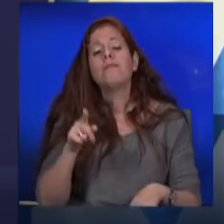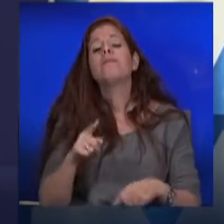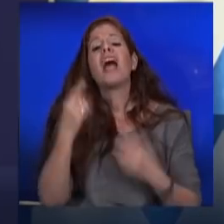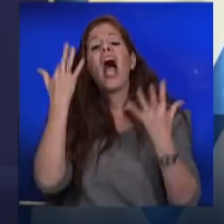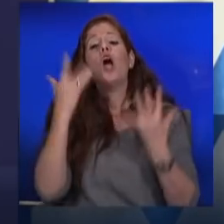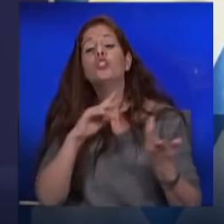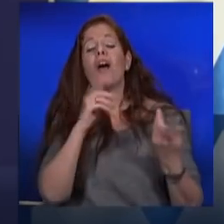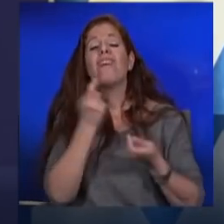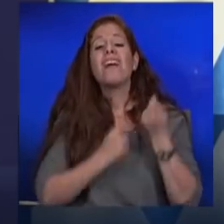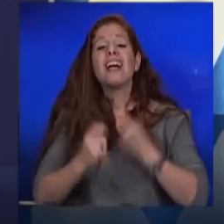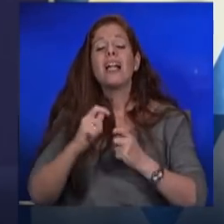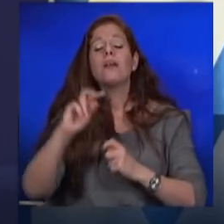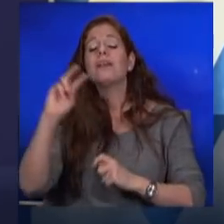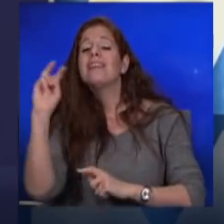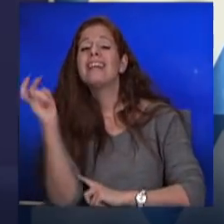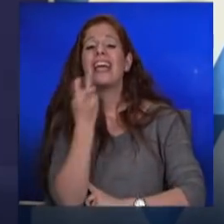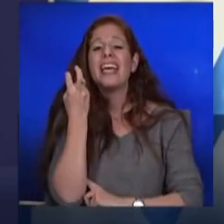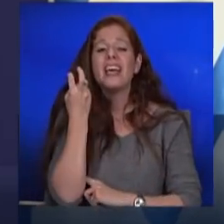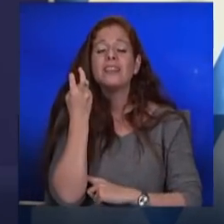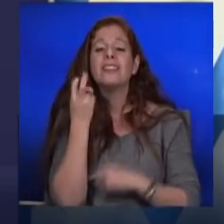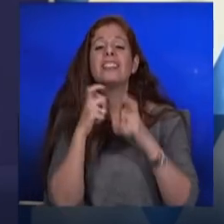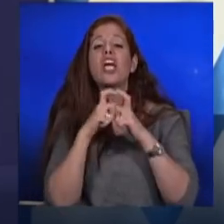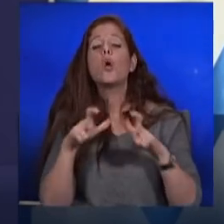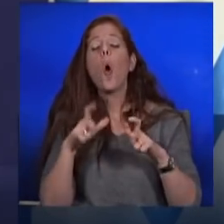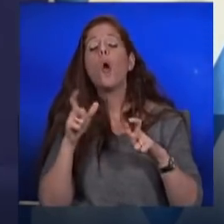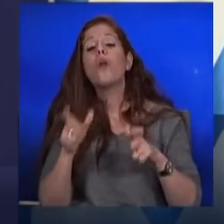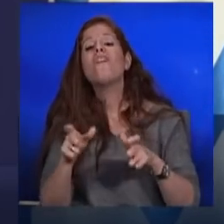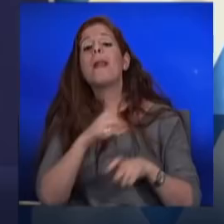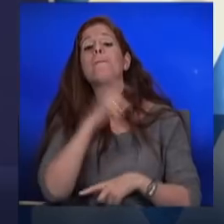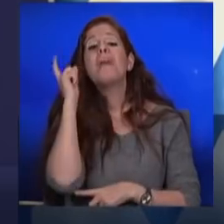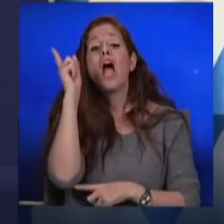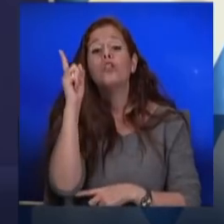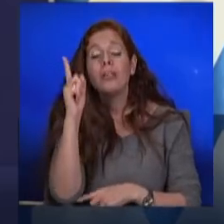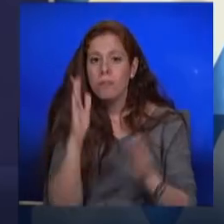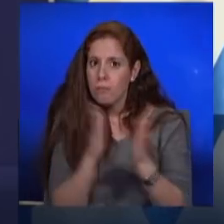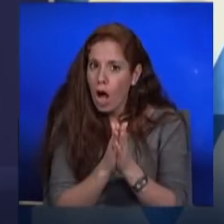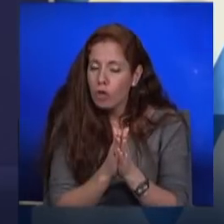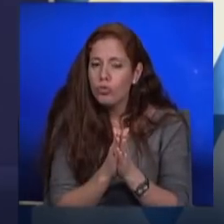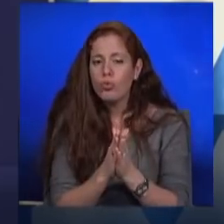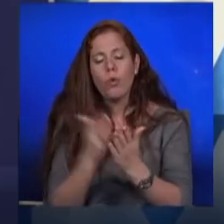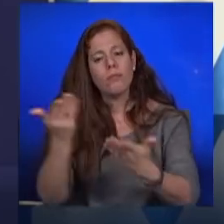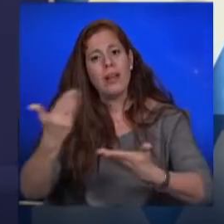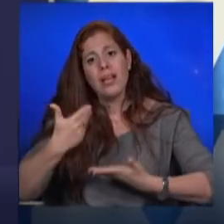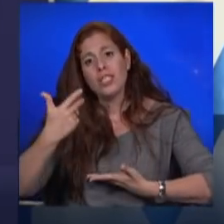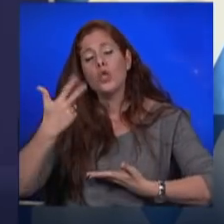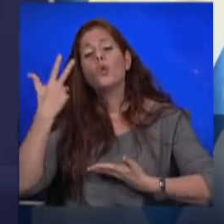חוב ל-100 שנים. ביקשנו לגייס